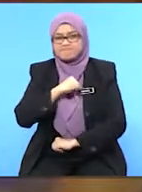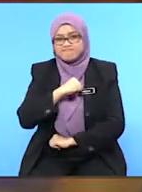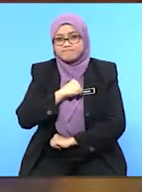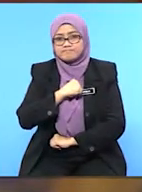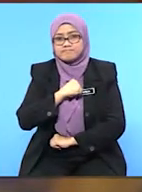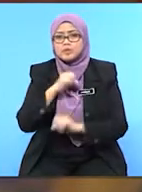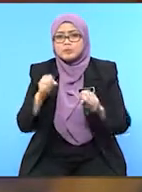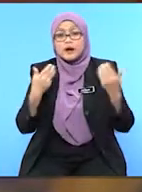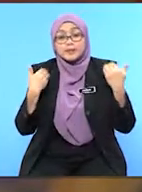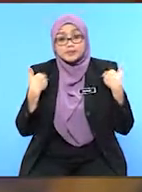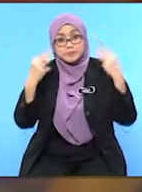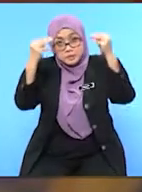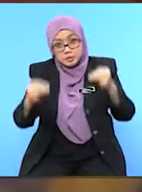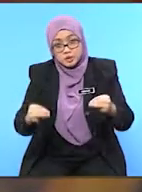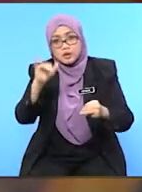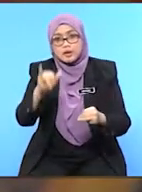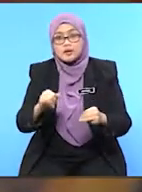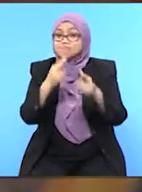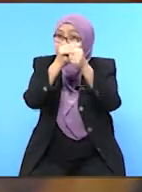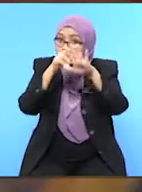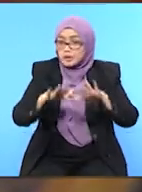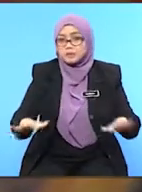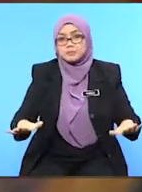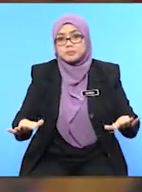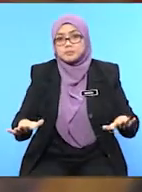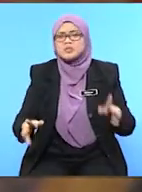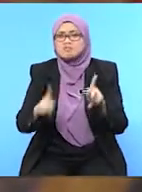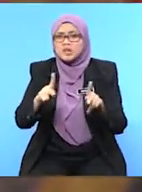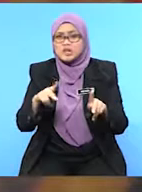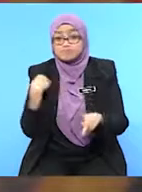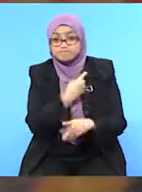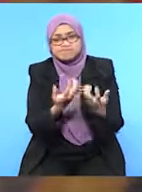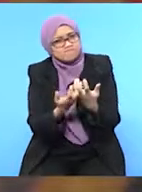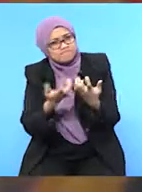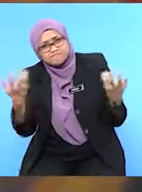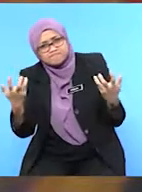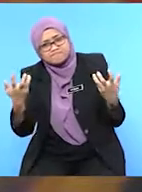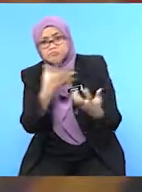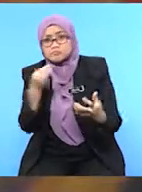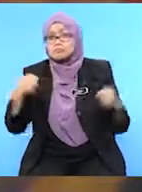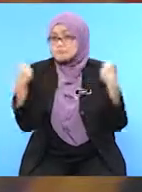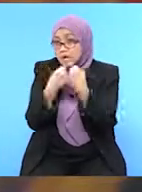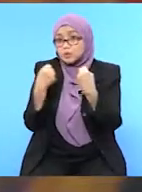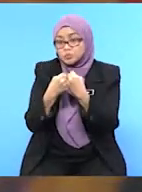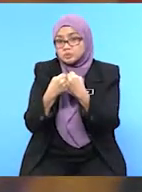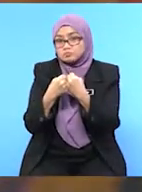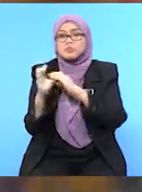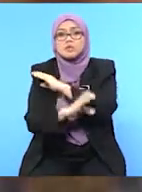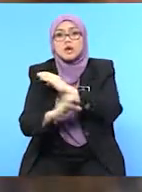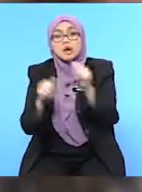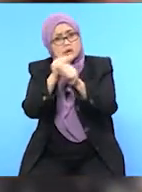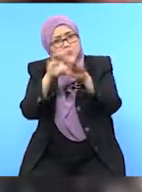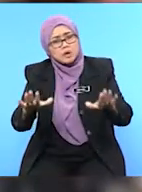dapat mewujudkan masyarakat yang harmonis sekiranya kita berpecah atau bertelingkah antara satu sama lain negara yang aman